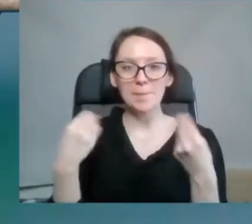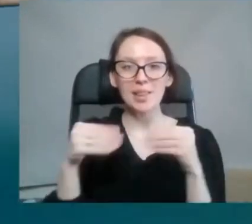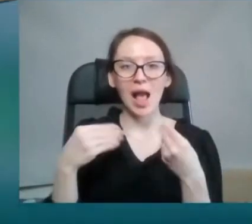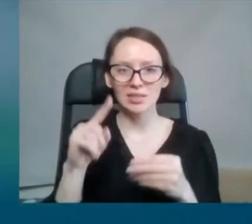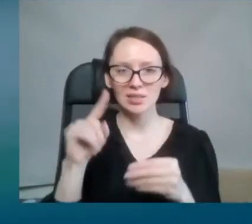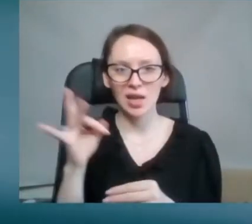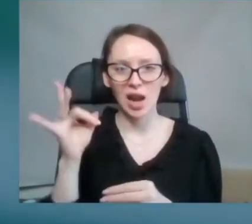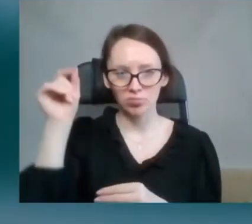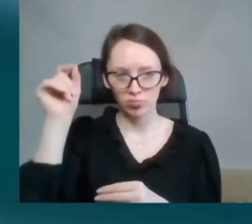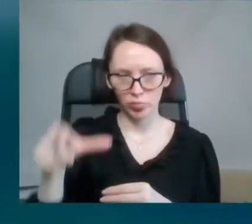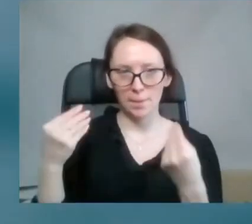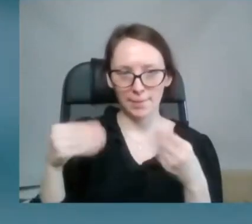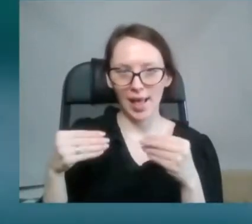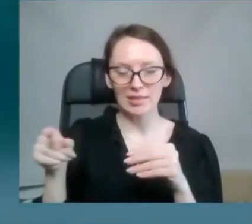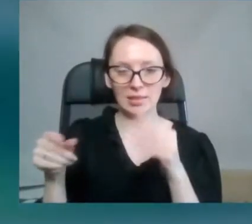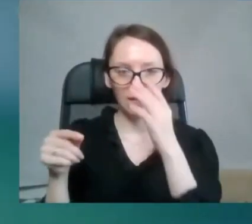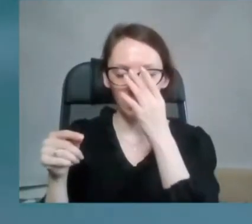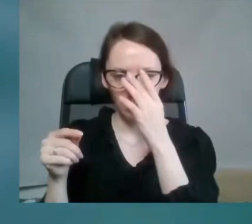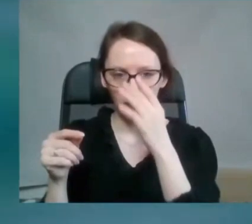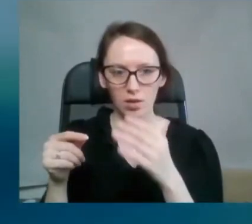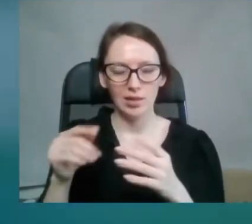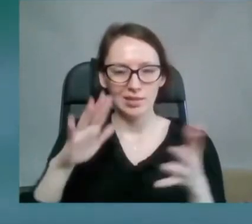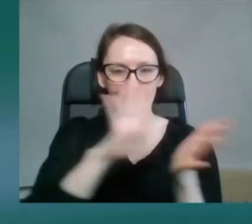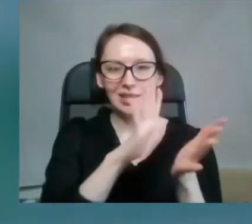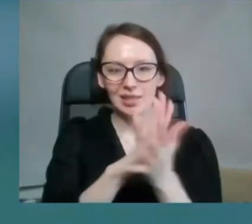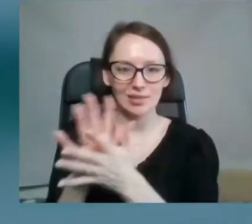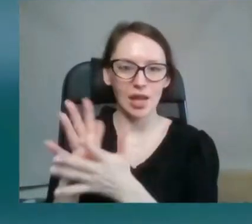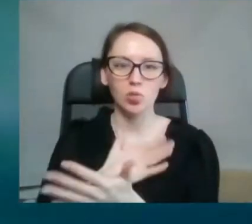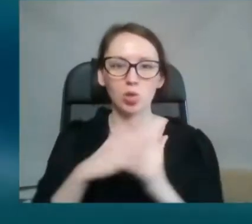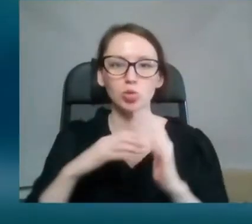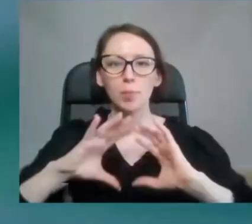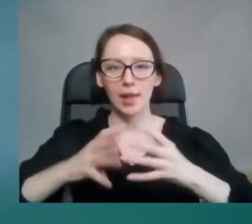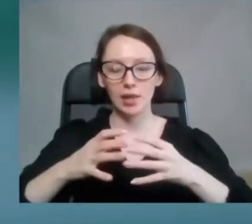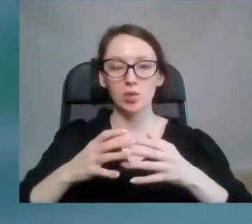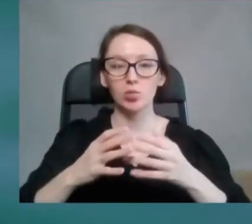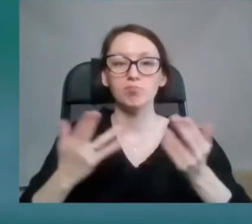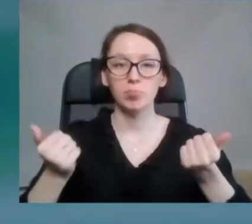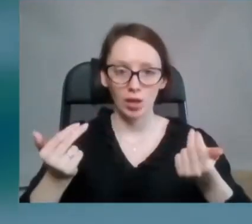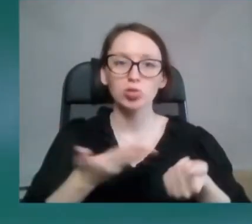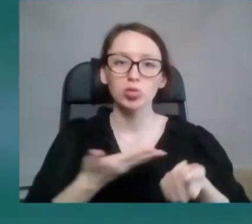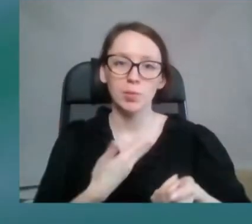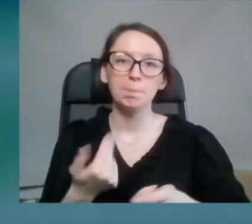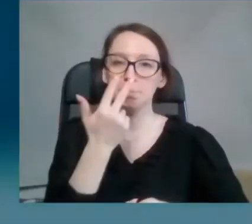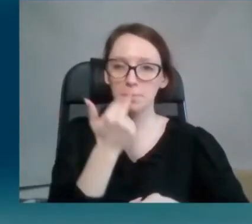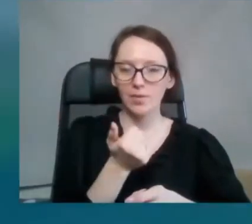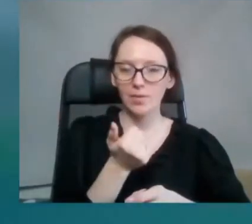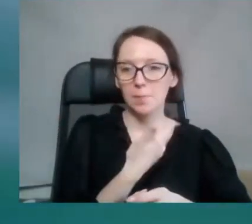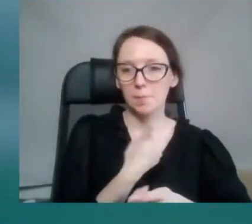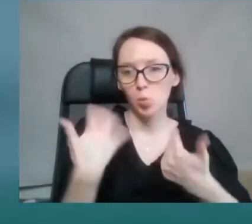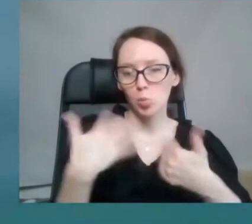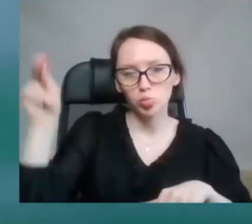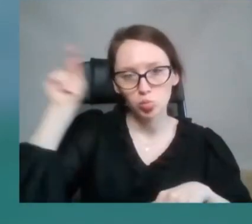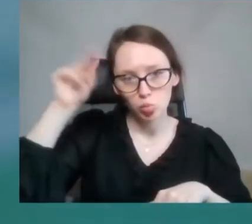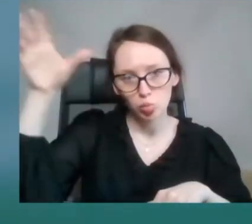пластиковые бутылки загрязняют нашу планету. Конечно, мы уже научились их собирать и